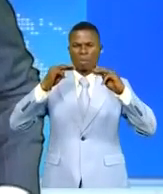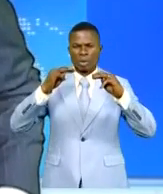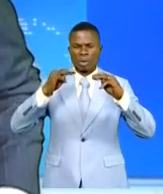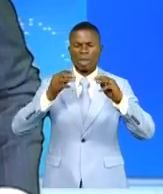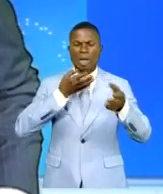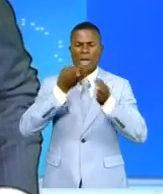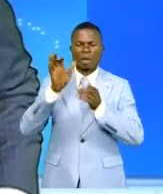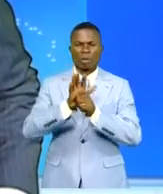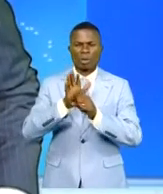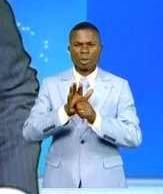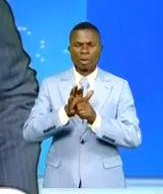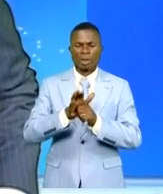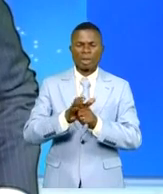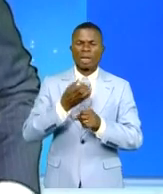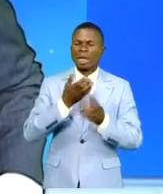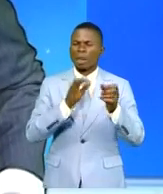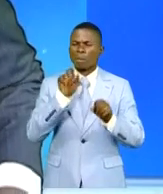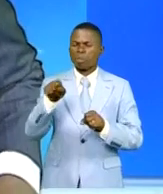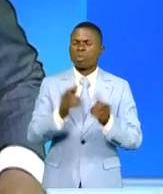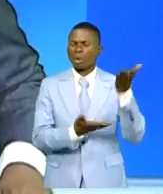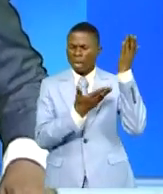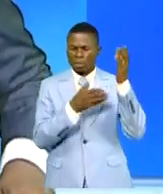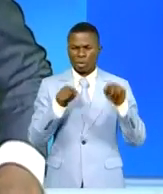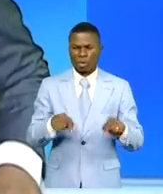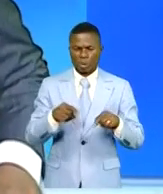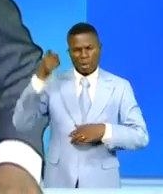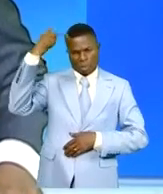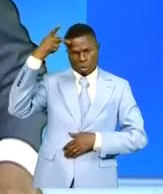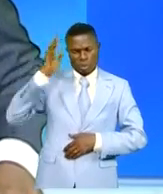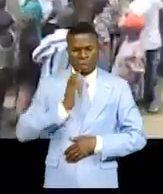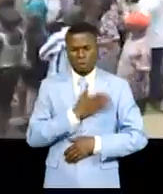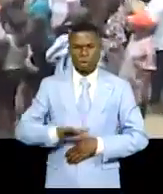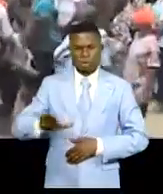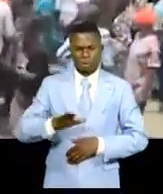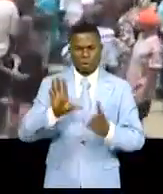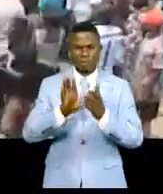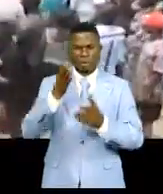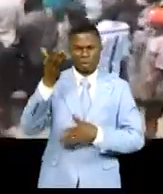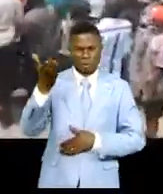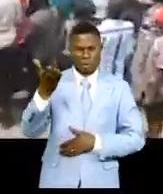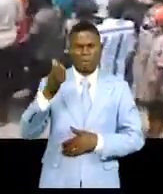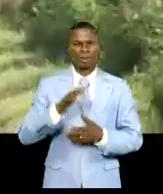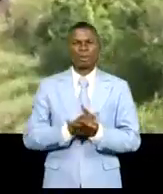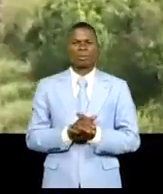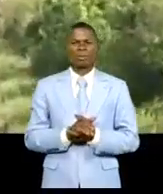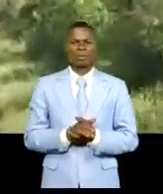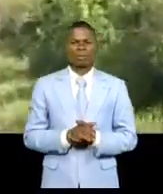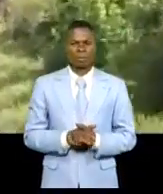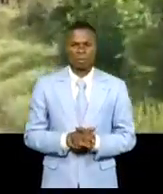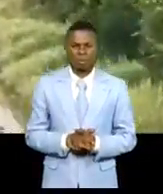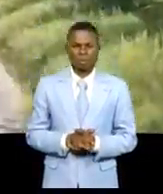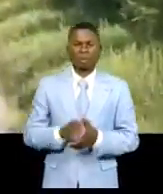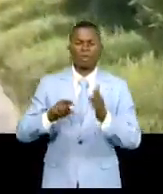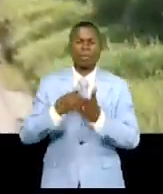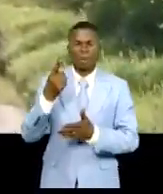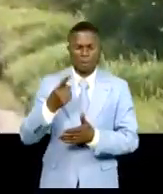sur les grandes lignes des questions d'actualité politique du pays. On en parle avec... C'est une première